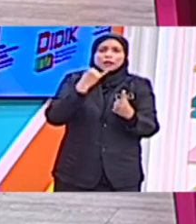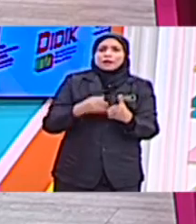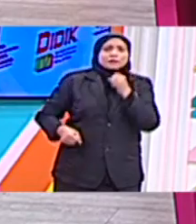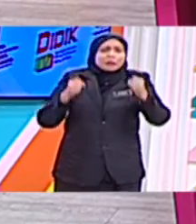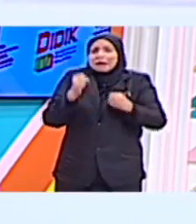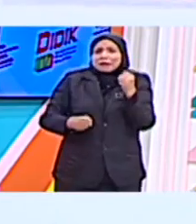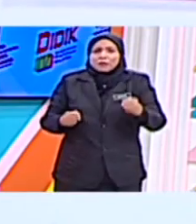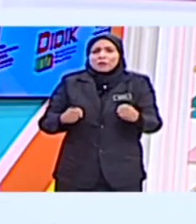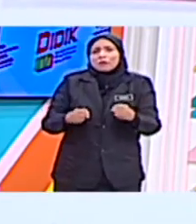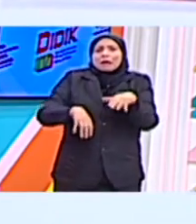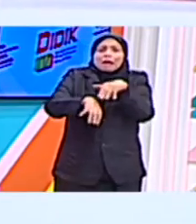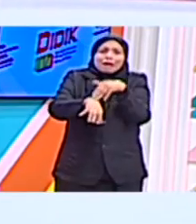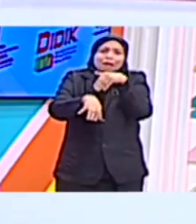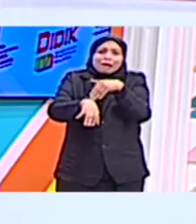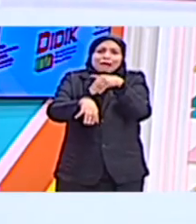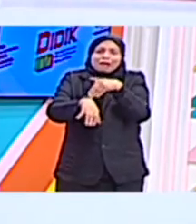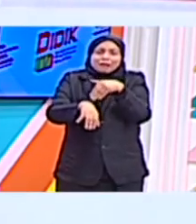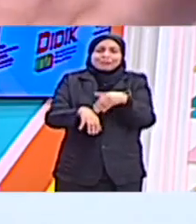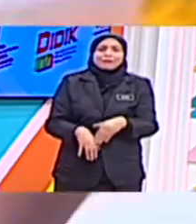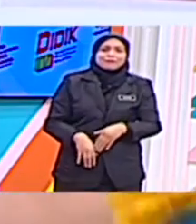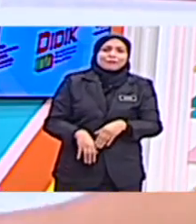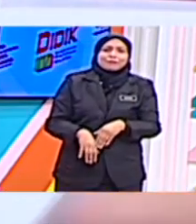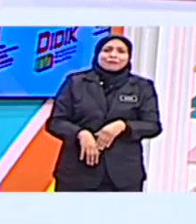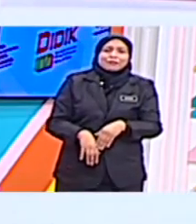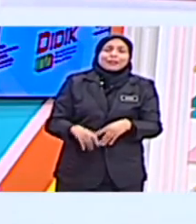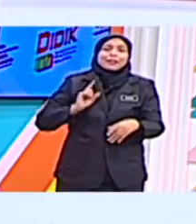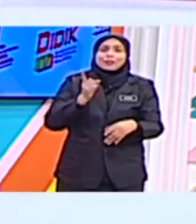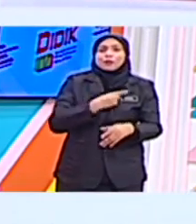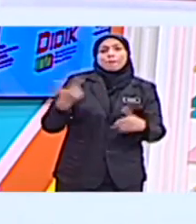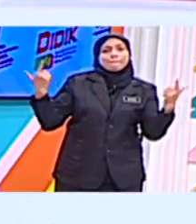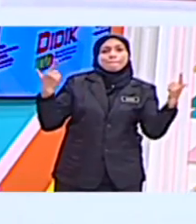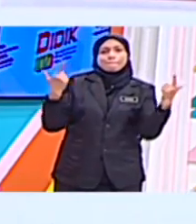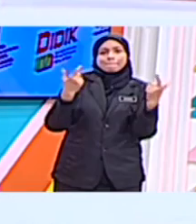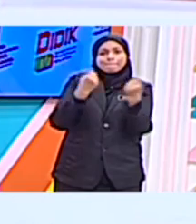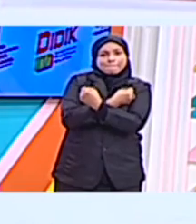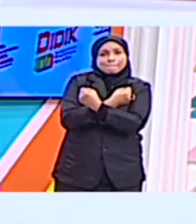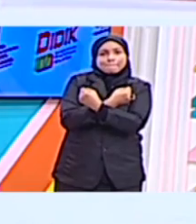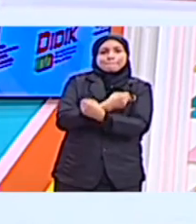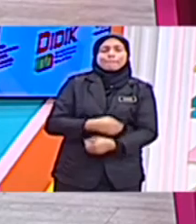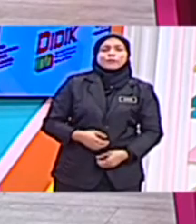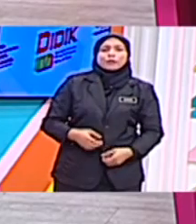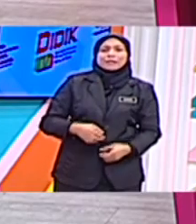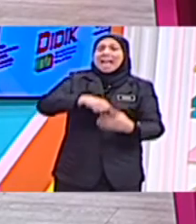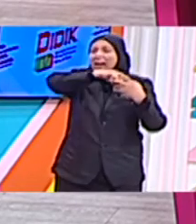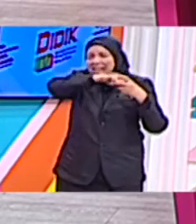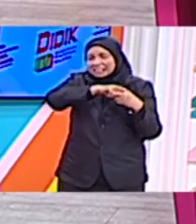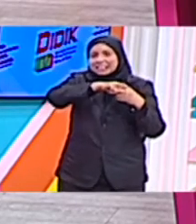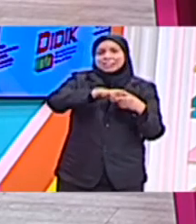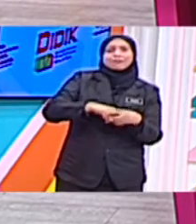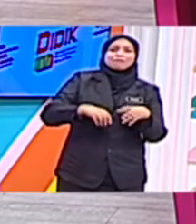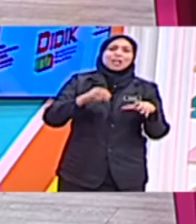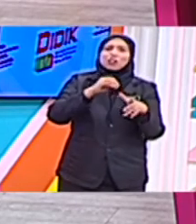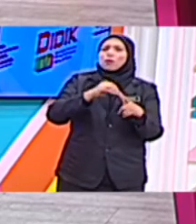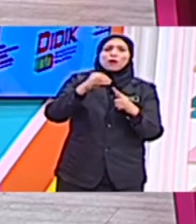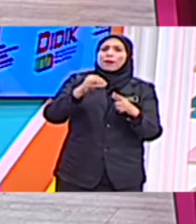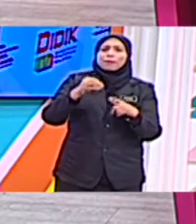pun tak berapa laju. Okey, apa lagi lah nak melapor, tak sempat. Jadi kita cubalah lawan. Tolak ke, tepis ke, gigit ke. Asal kita